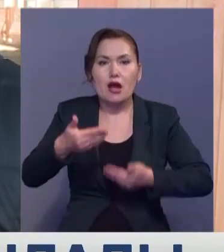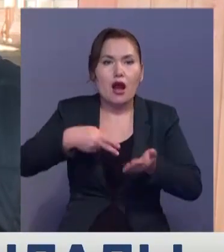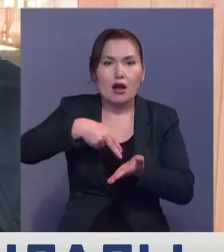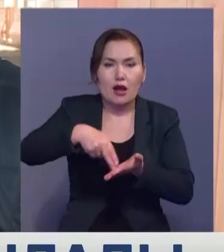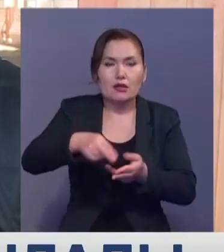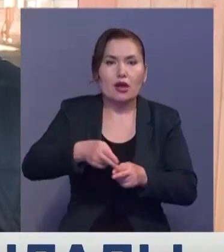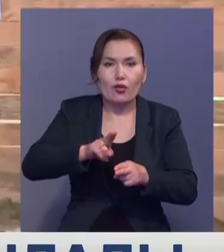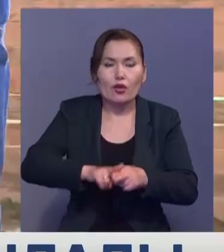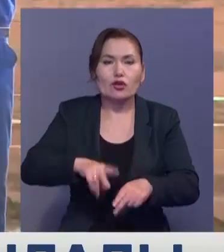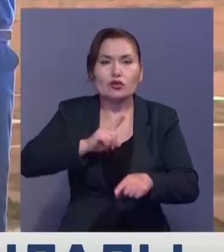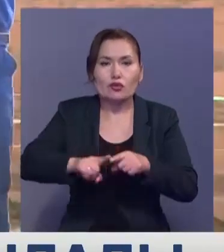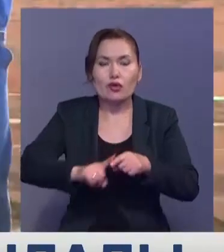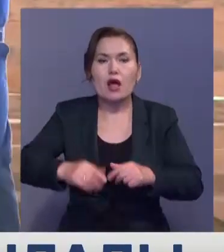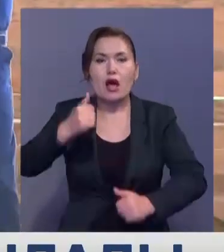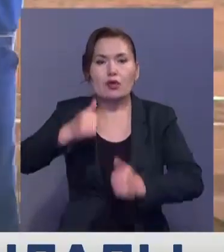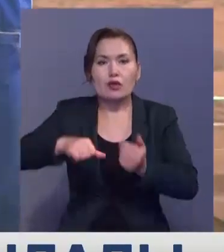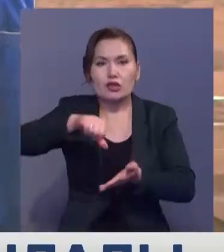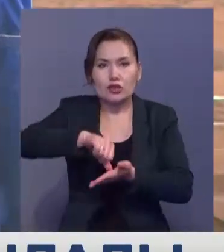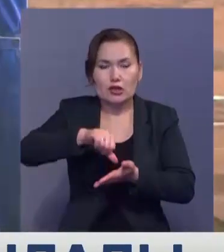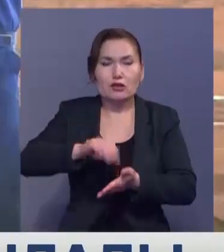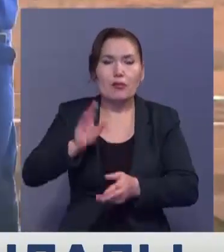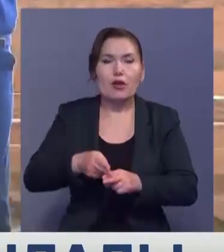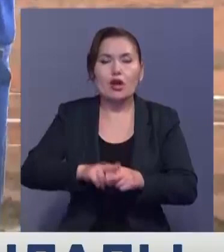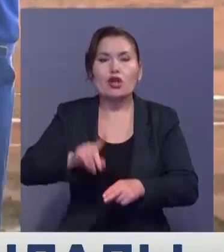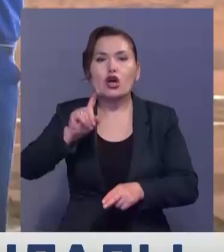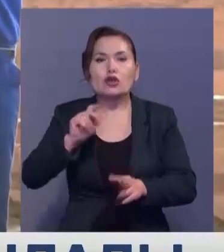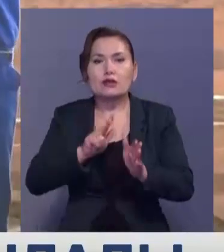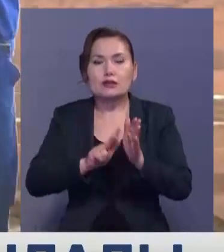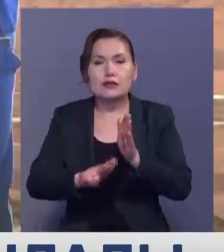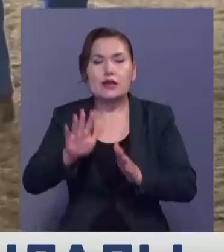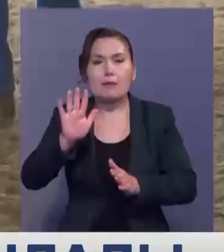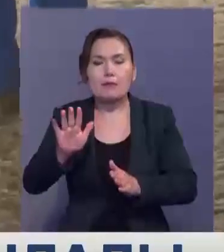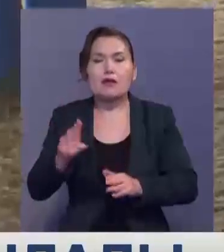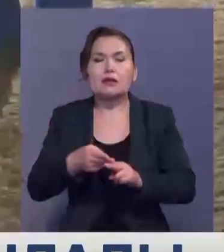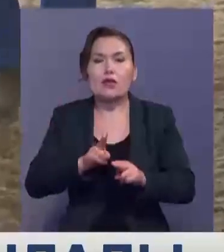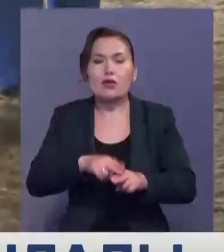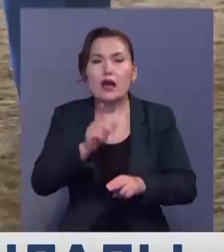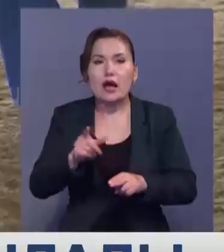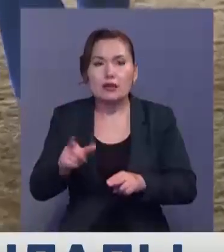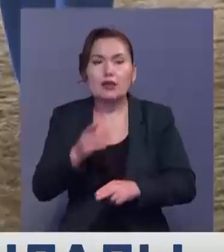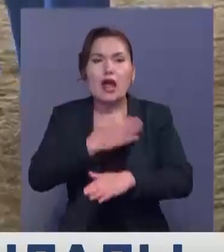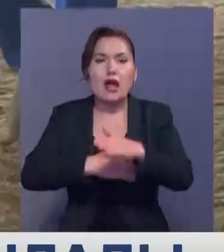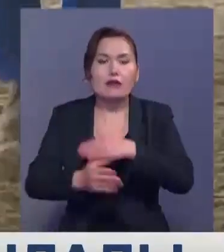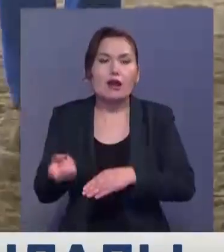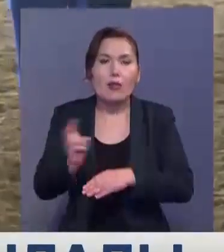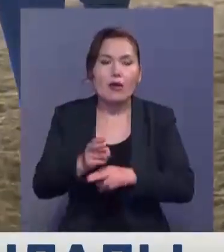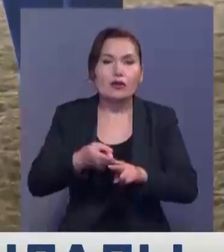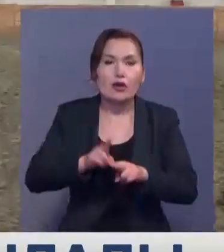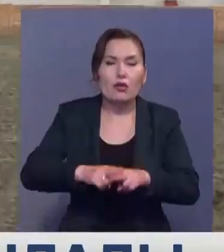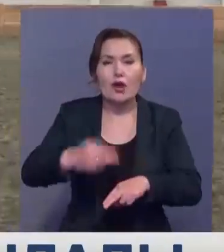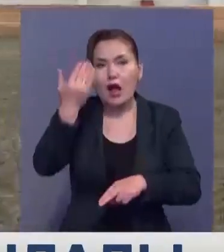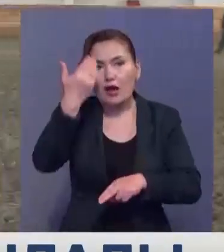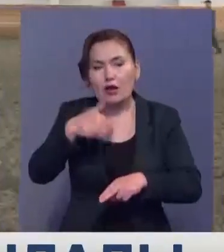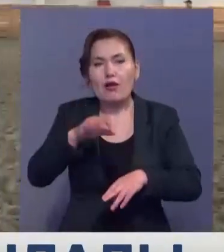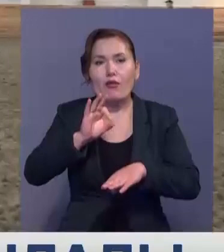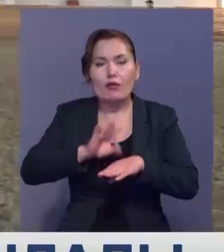бірге жарысқа барам. Ипотерапия курсына бүгінде 185 мүгедек жан келіп жүр. Арасында сал ауруына шалдыққан, тірек қимыл жүйесі бұзылған кішкентай